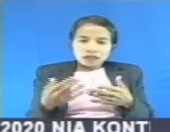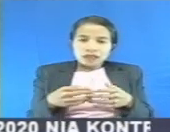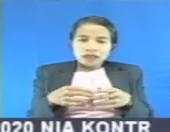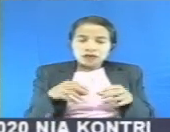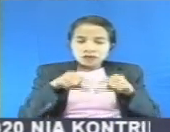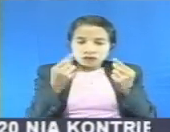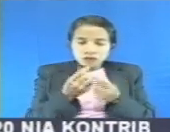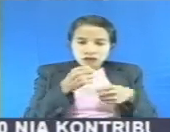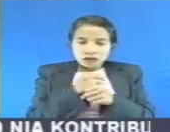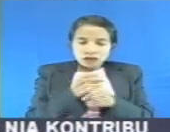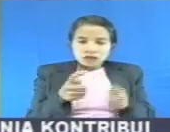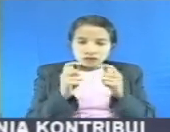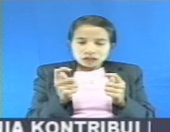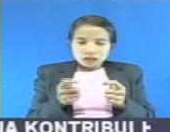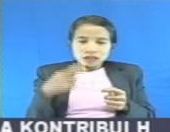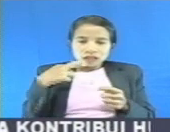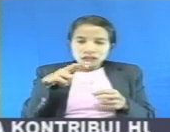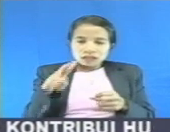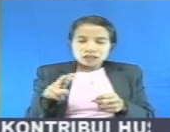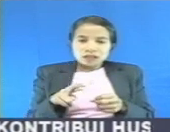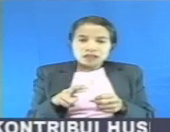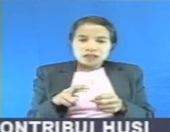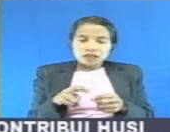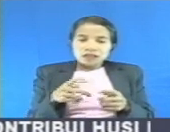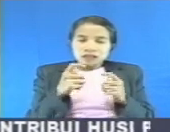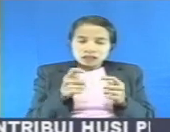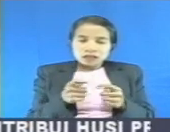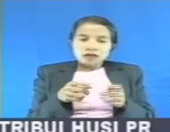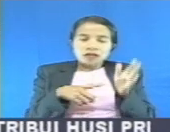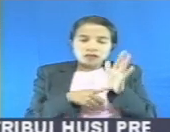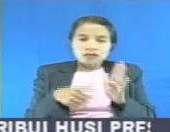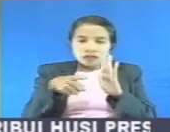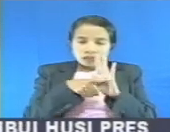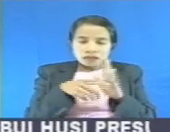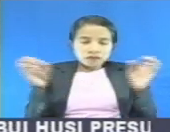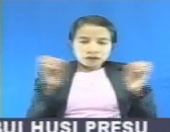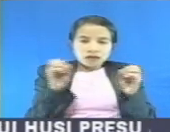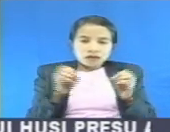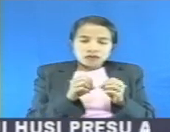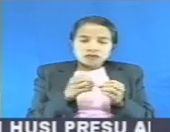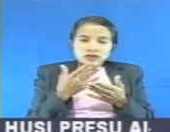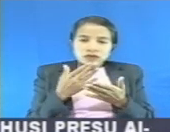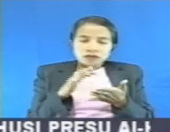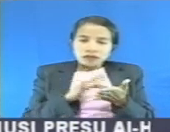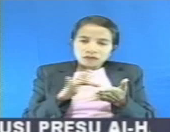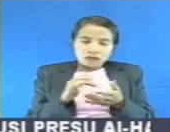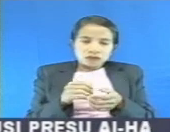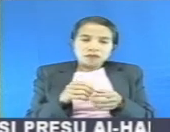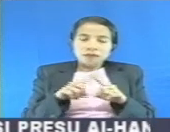halo teste IHNB, nine resultado testo hatudo negativo, laos droga, maibe fatu